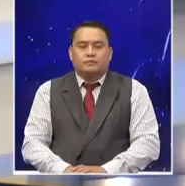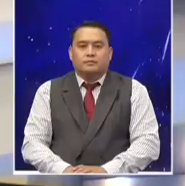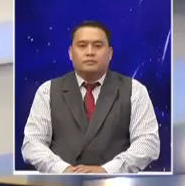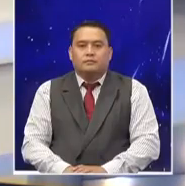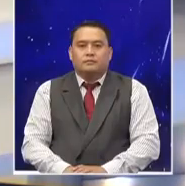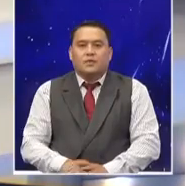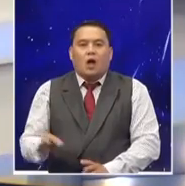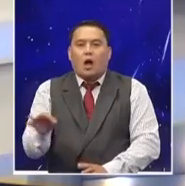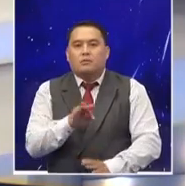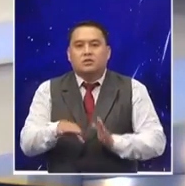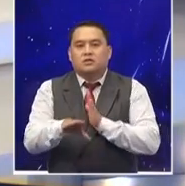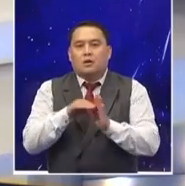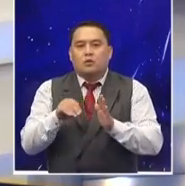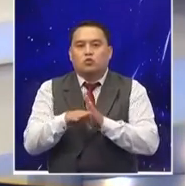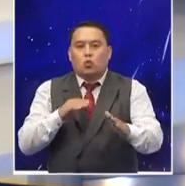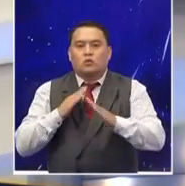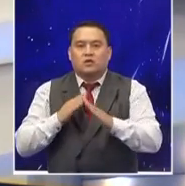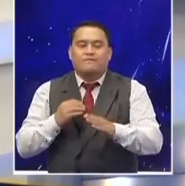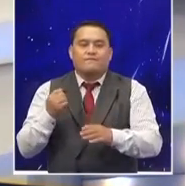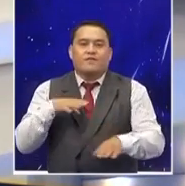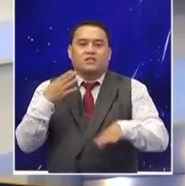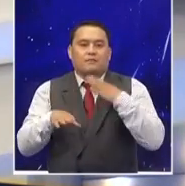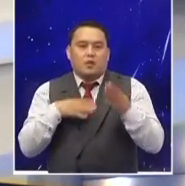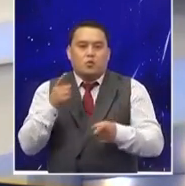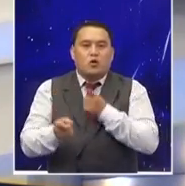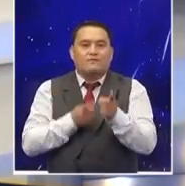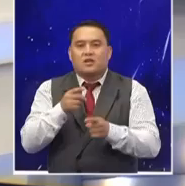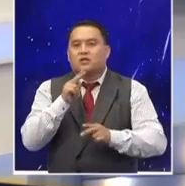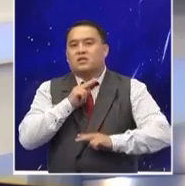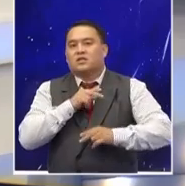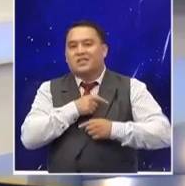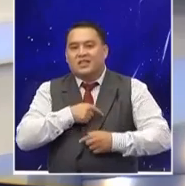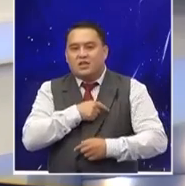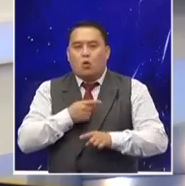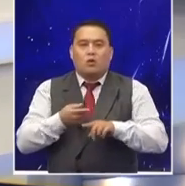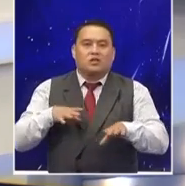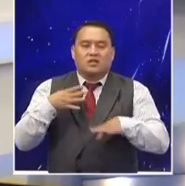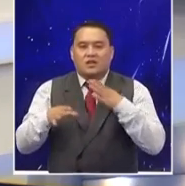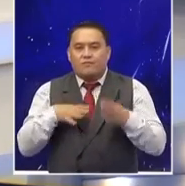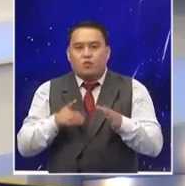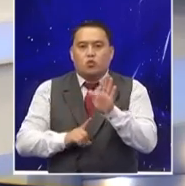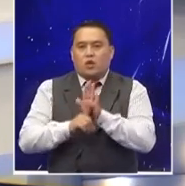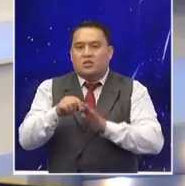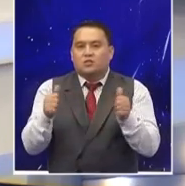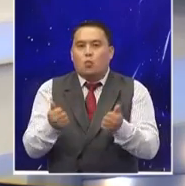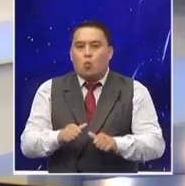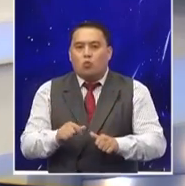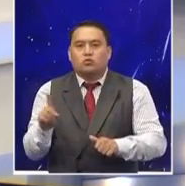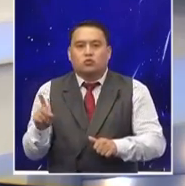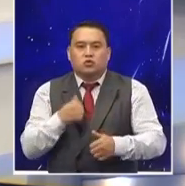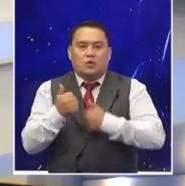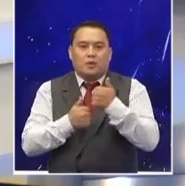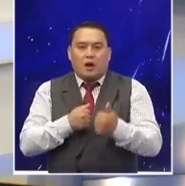областная сборная по джиу-джитсу возобновила тренировки важно вернуть пиковую форму каждого спортсмена поскольку не за горами